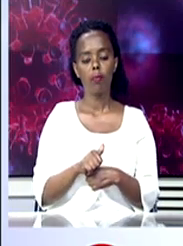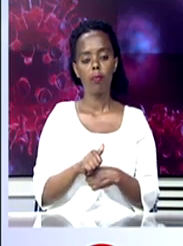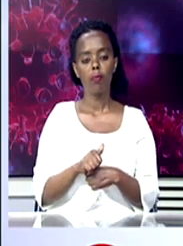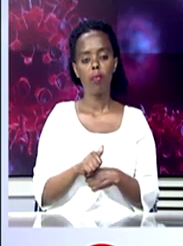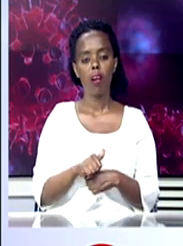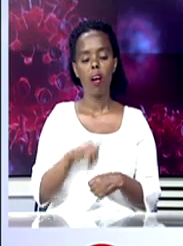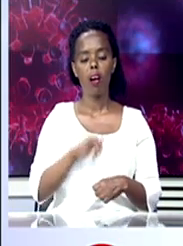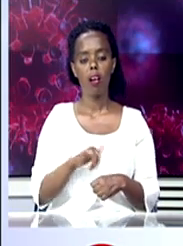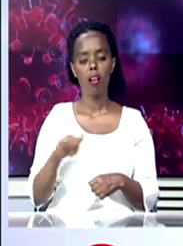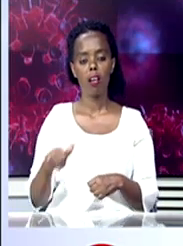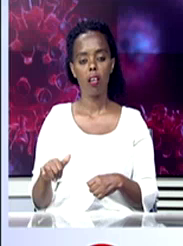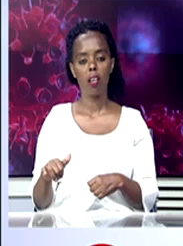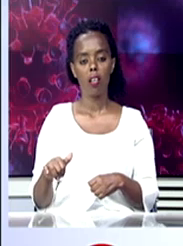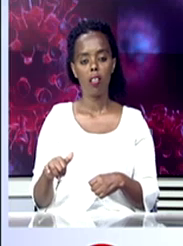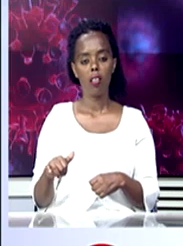Haala